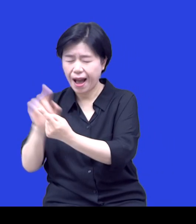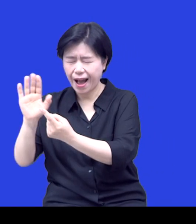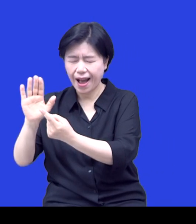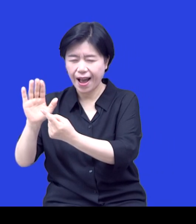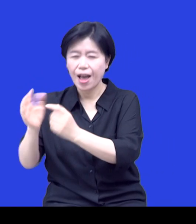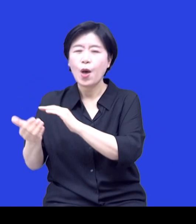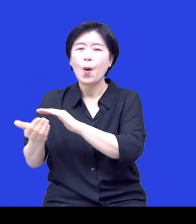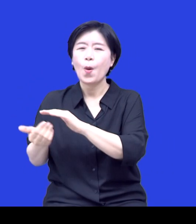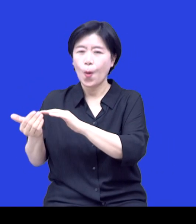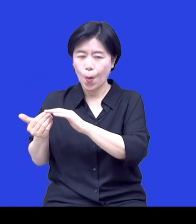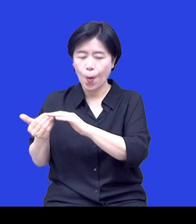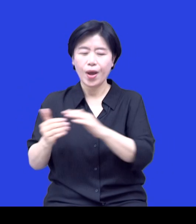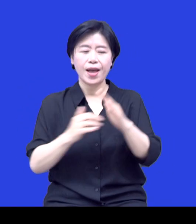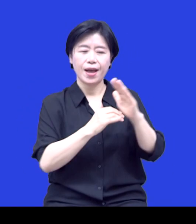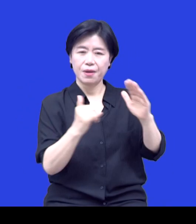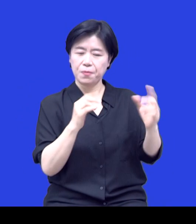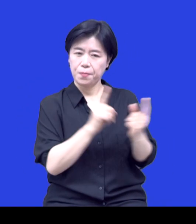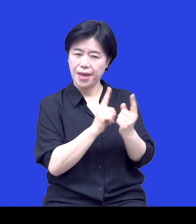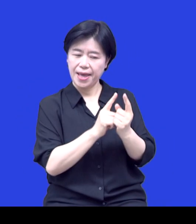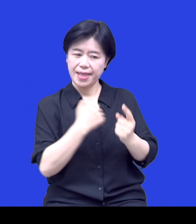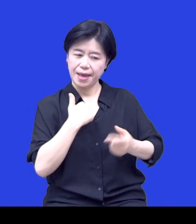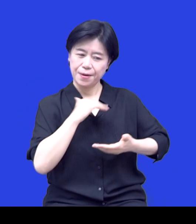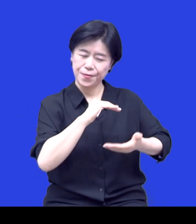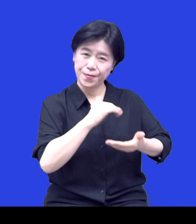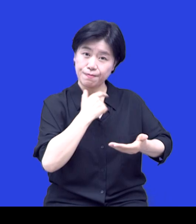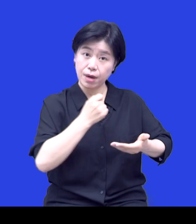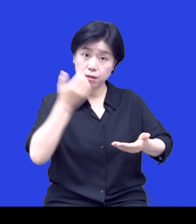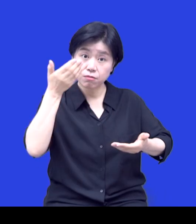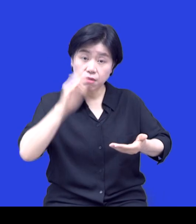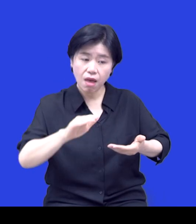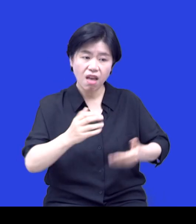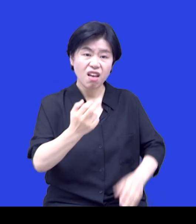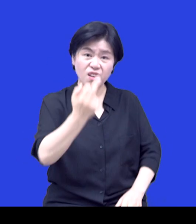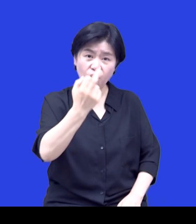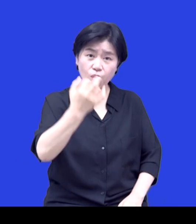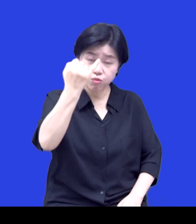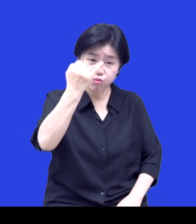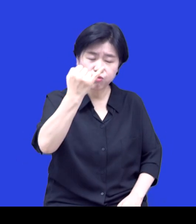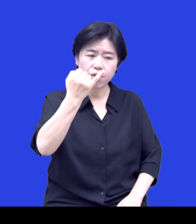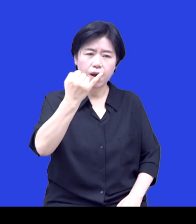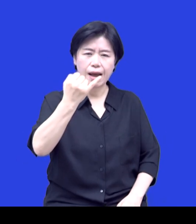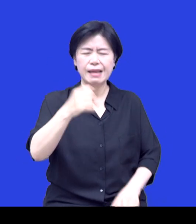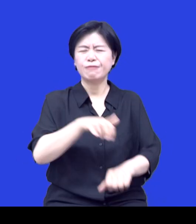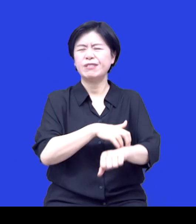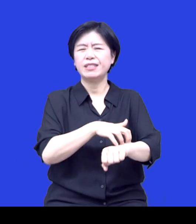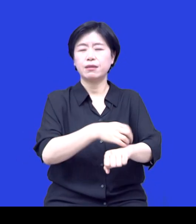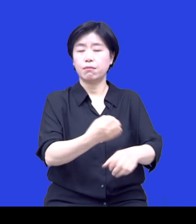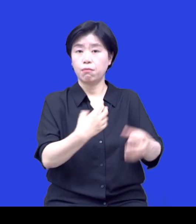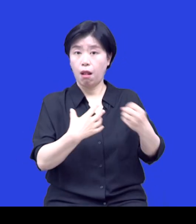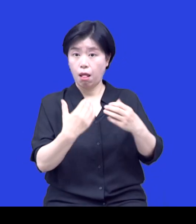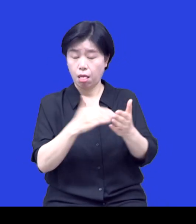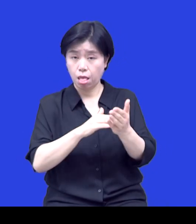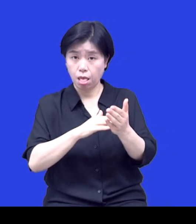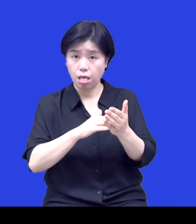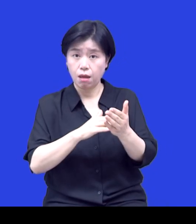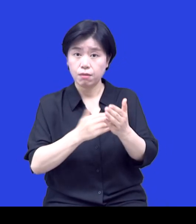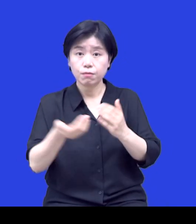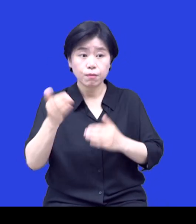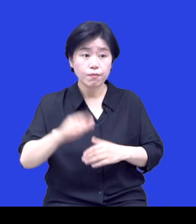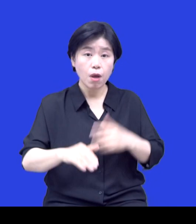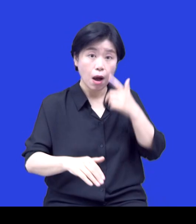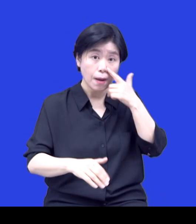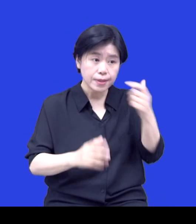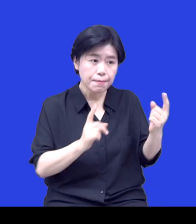식구들한테 프랙티스를 해보는데 우리 형이랑 누나는 막 바쁘다고 쥐어받고 가는데 우리 아버지는 세상에서 제일 재미있는 얘기